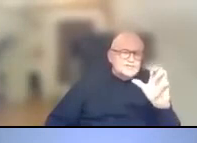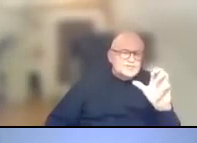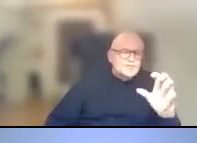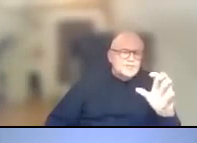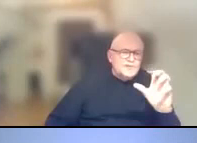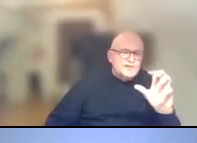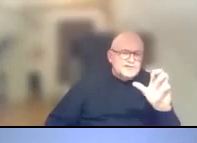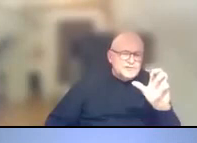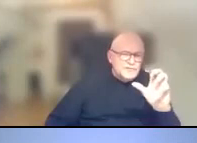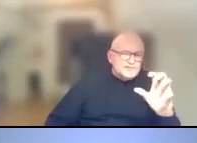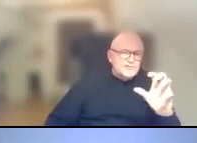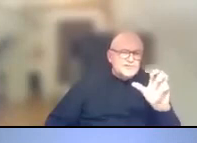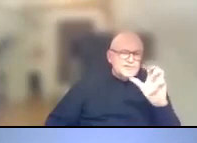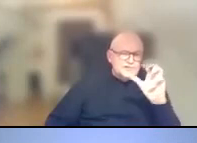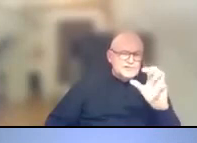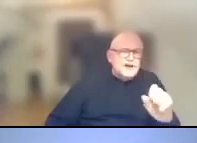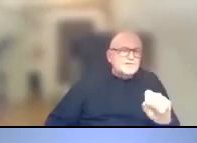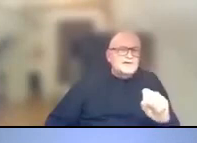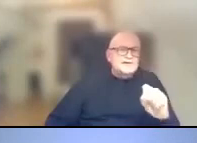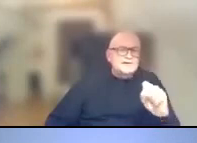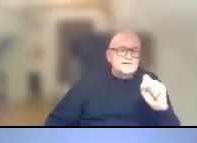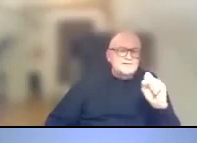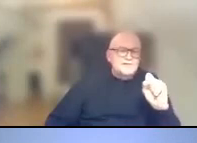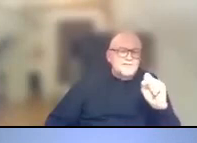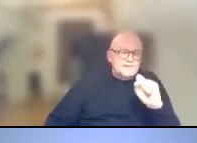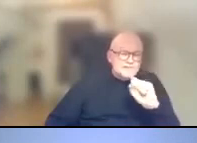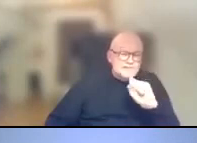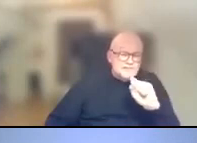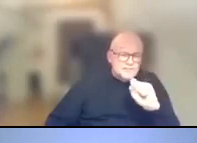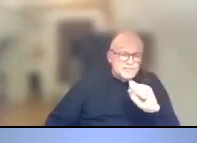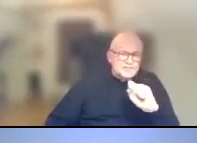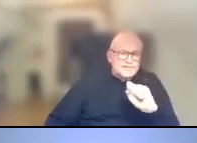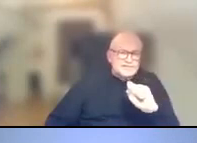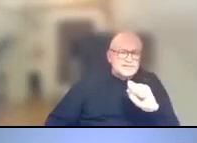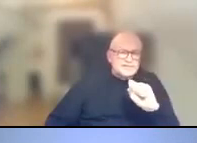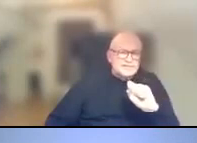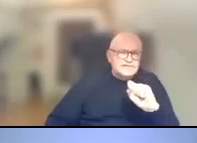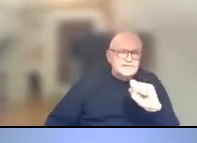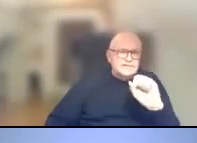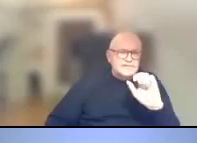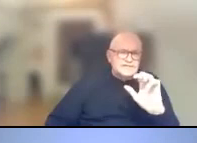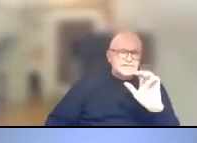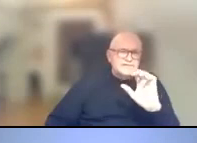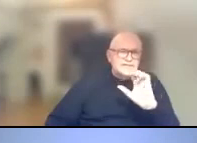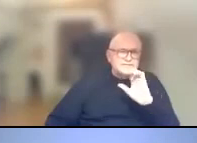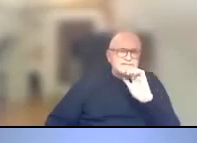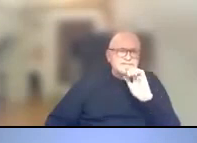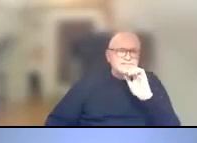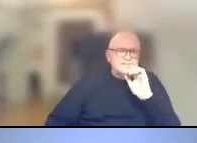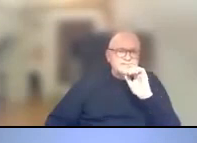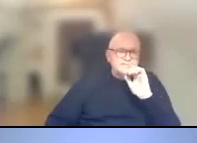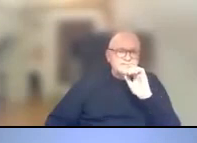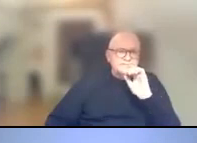Dinge zu tun, von denen sie überzeugt sind, dass sie nicht ausreichen und dass sie nicht gut und richtig sind. Sehen Sie